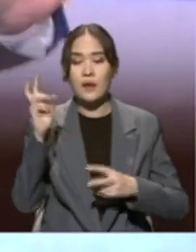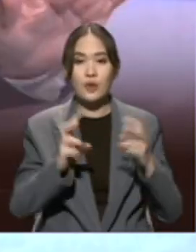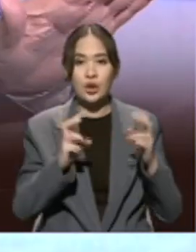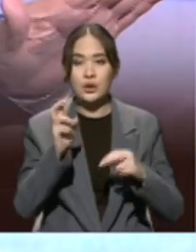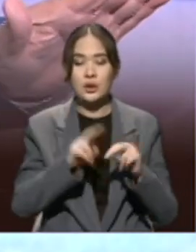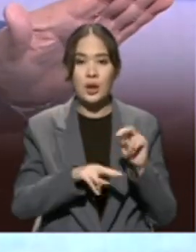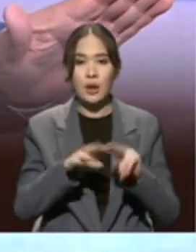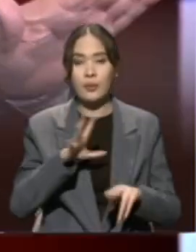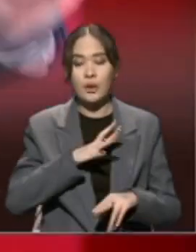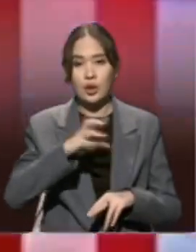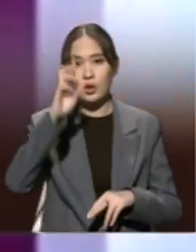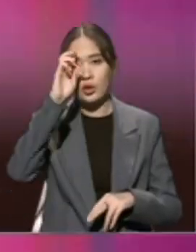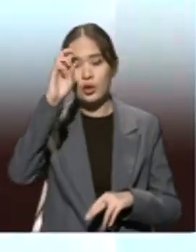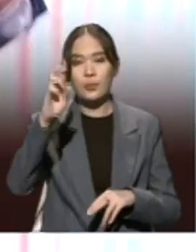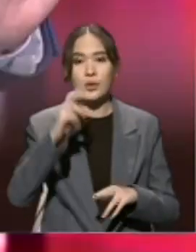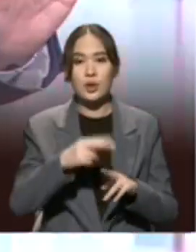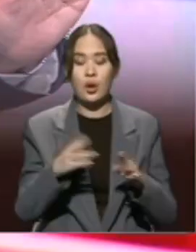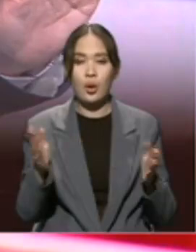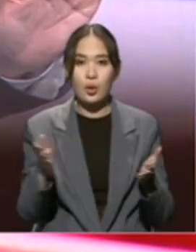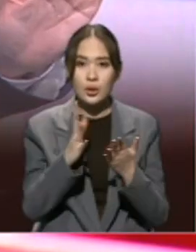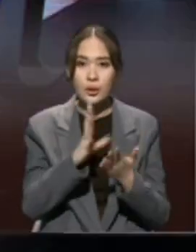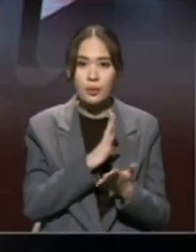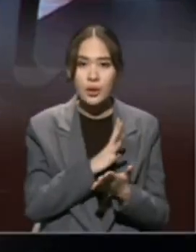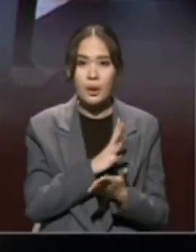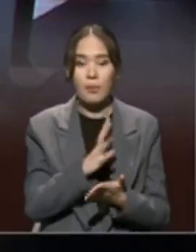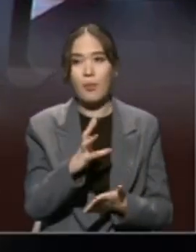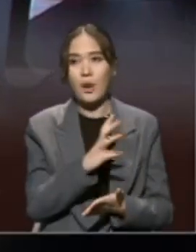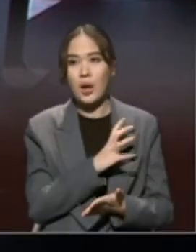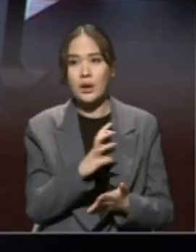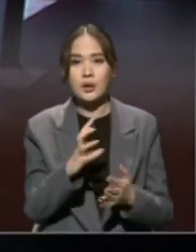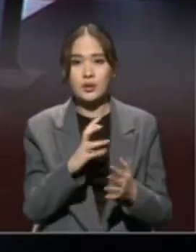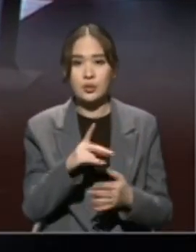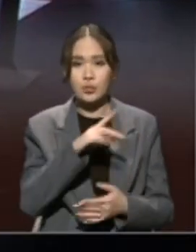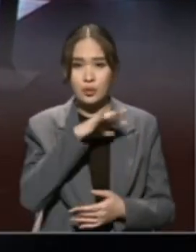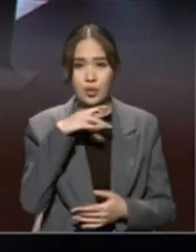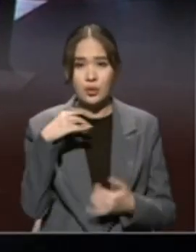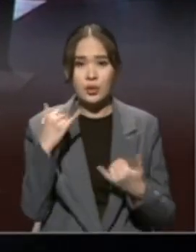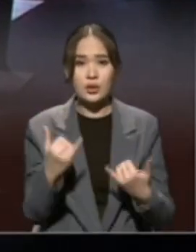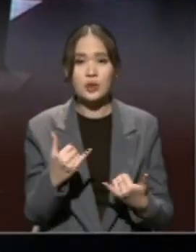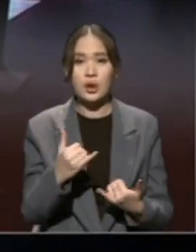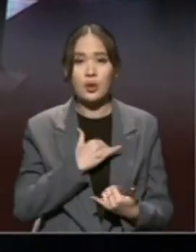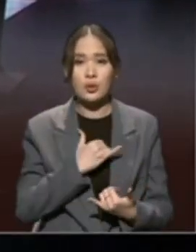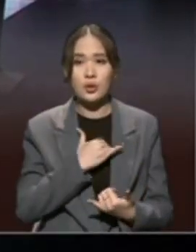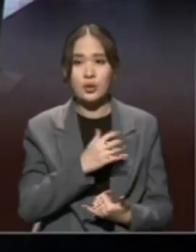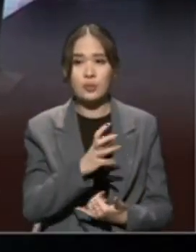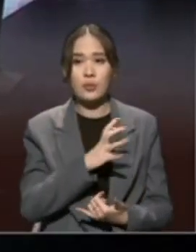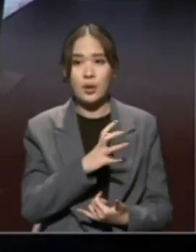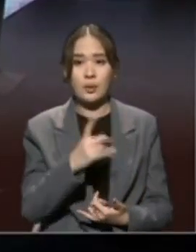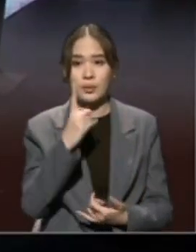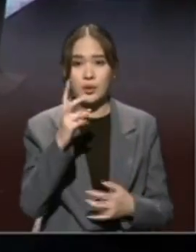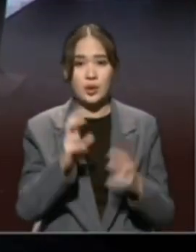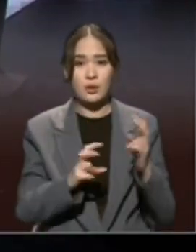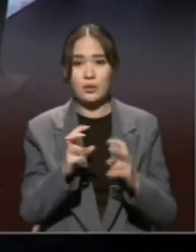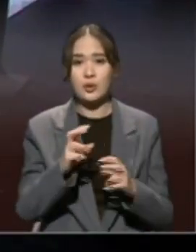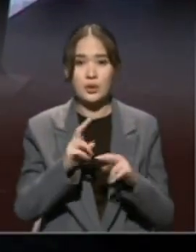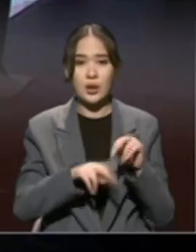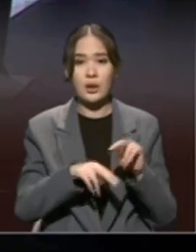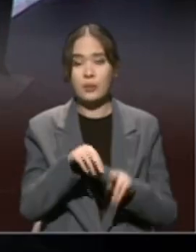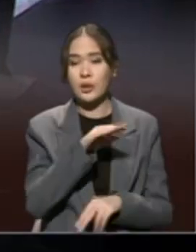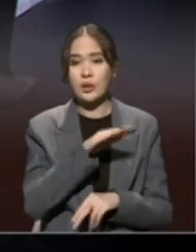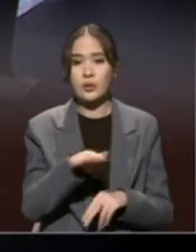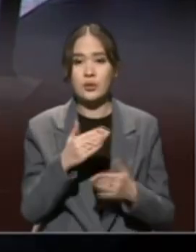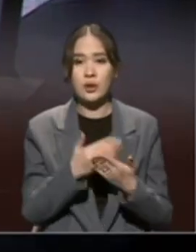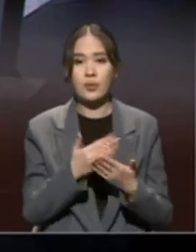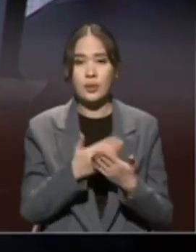үкімет қолдауын алды ма? Әлде өзі бай бір мемлекет? Бізде байлар жетеді ғой. Бізде байлар бір завод салмайды ғой. Өткенде